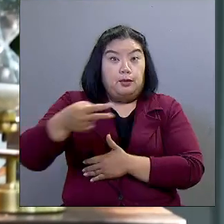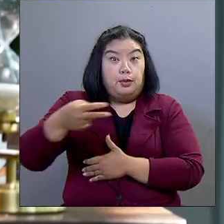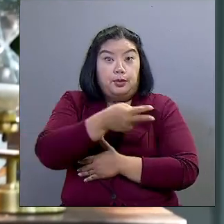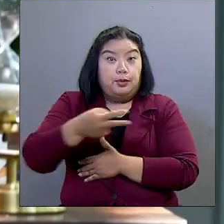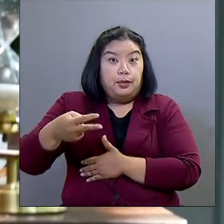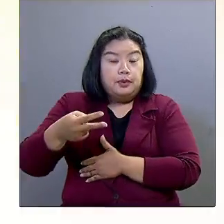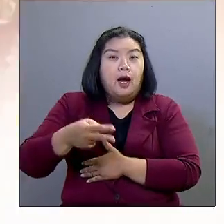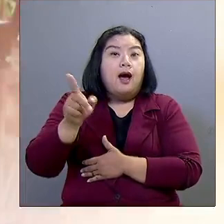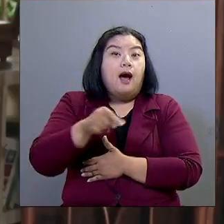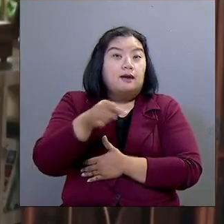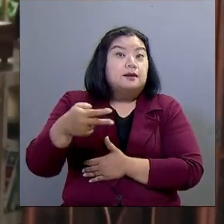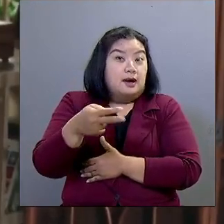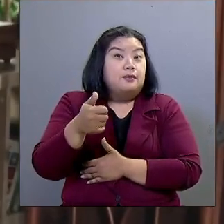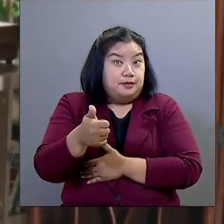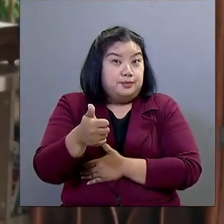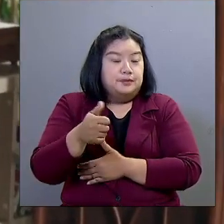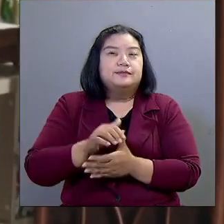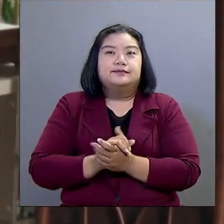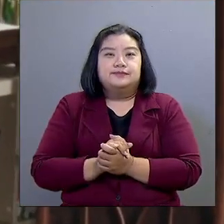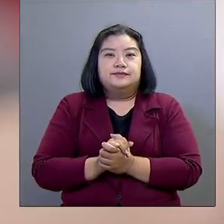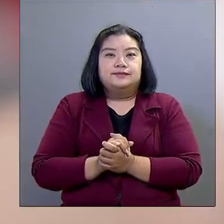าอังกฤษด้วยนะคะ